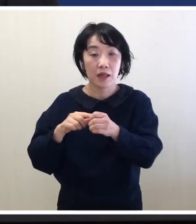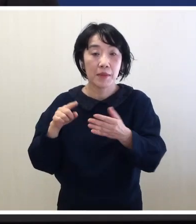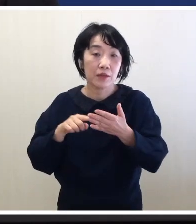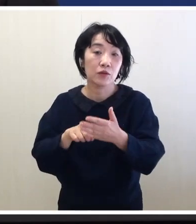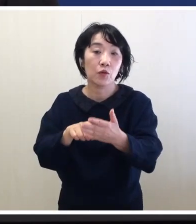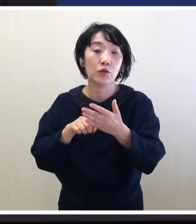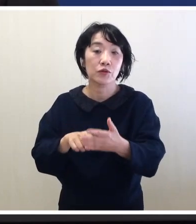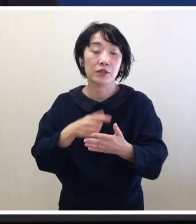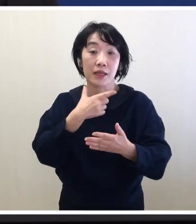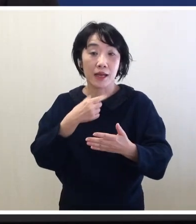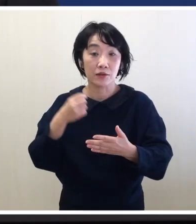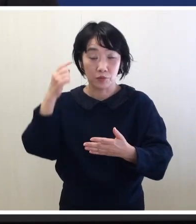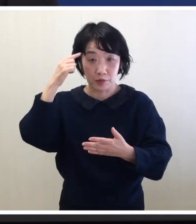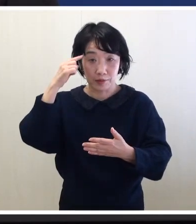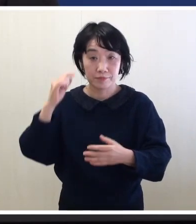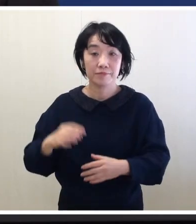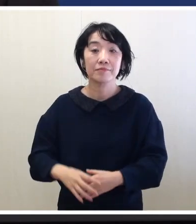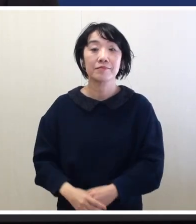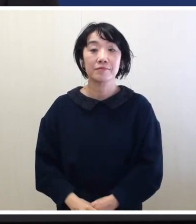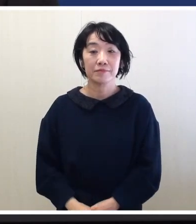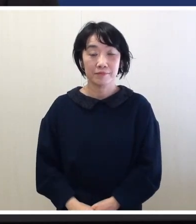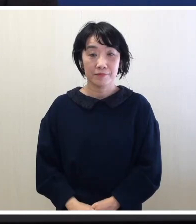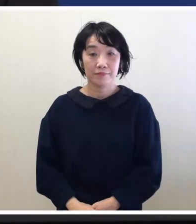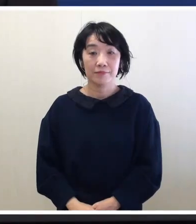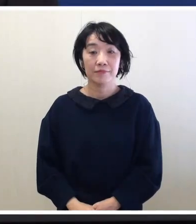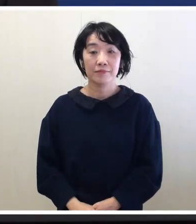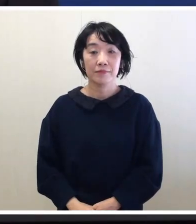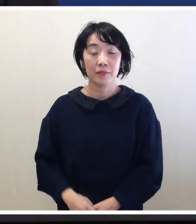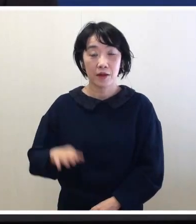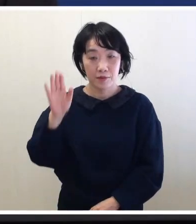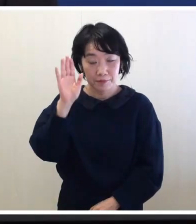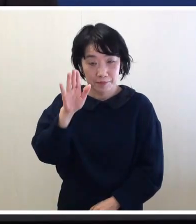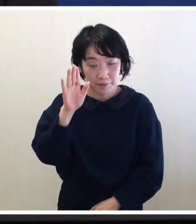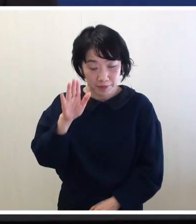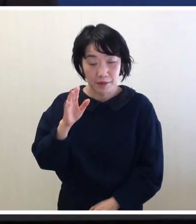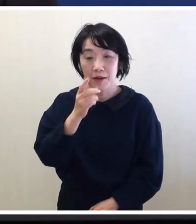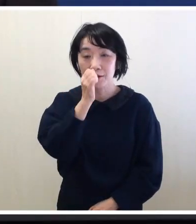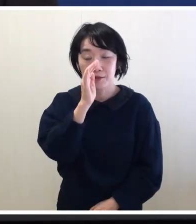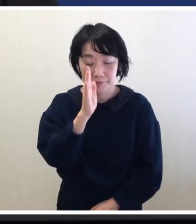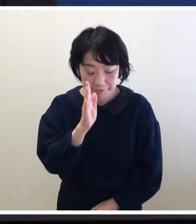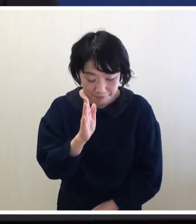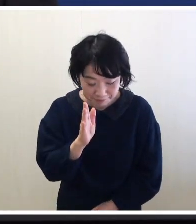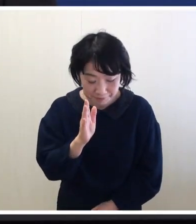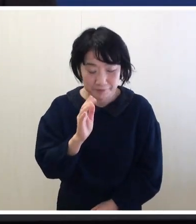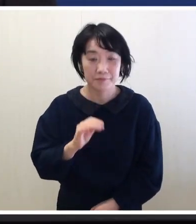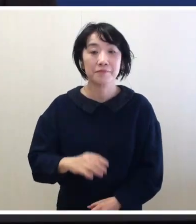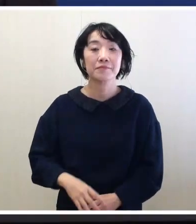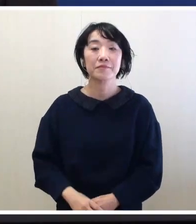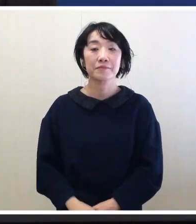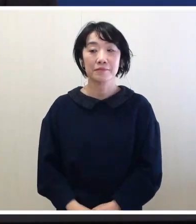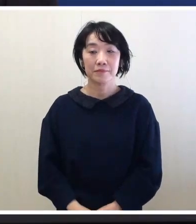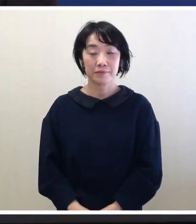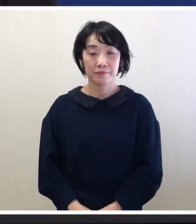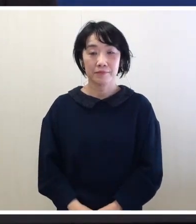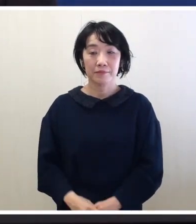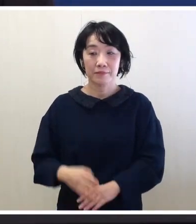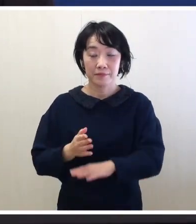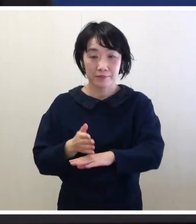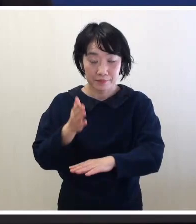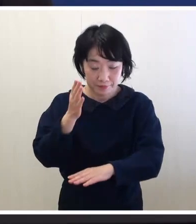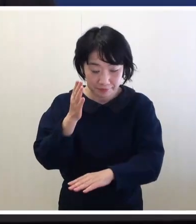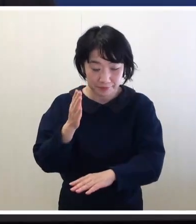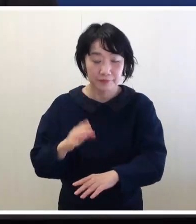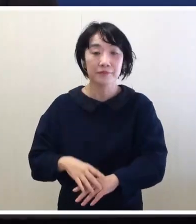をしてまいりたいというふうに考えております。これからもどうぞよろしくお願い申し上げ